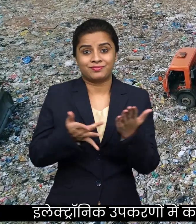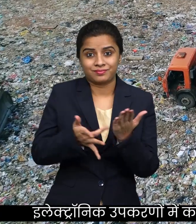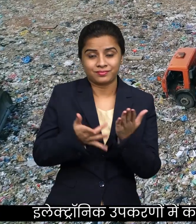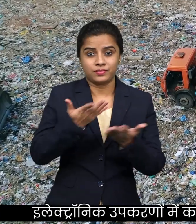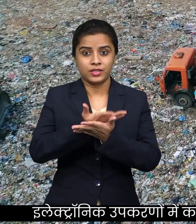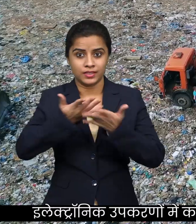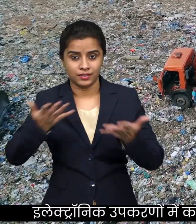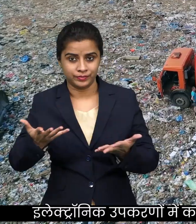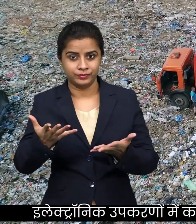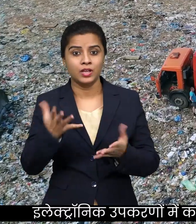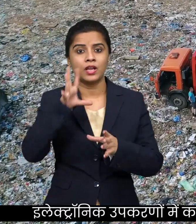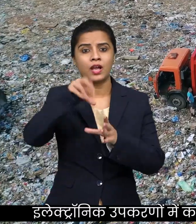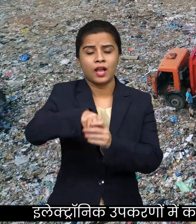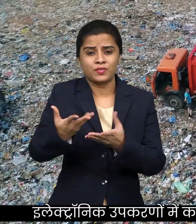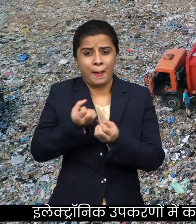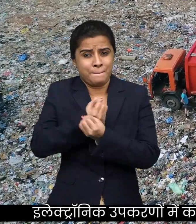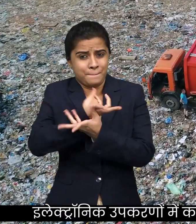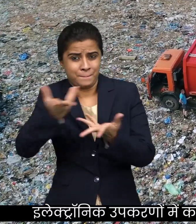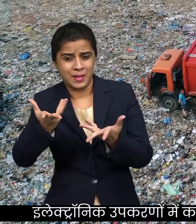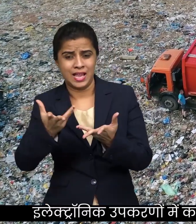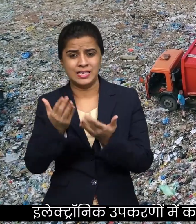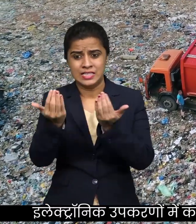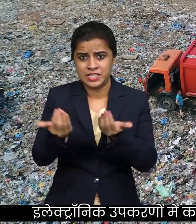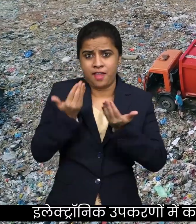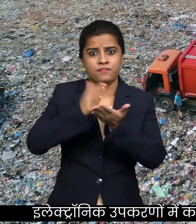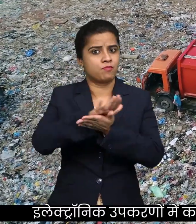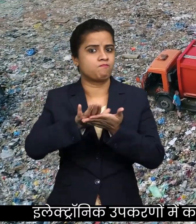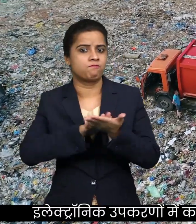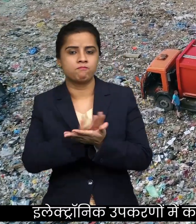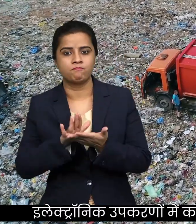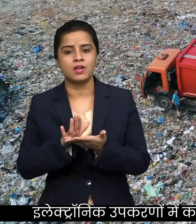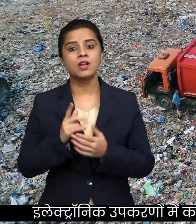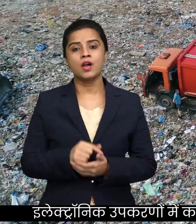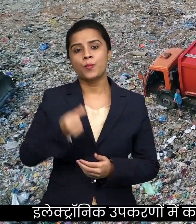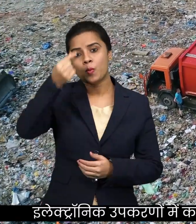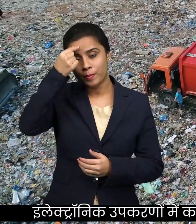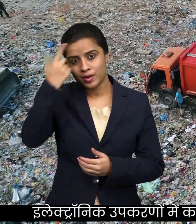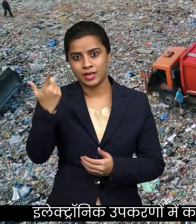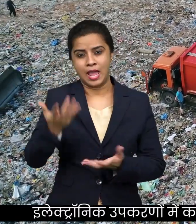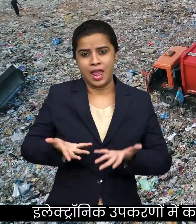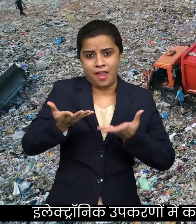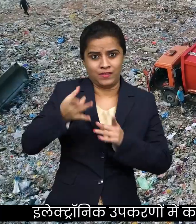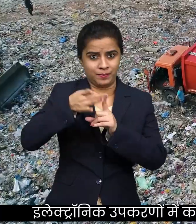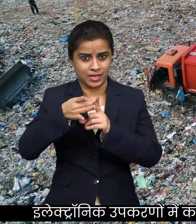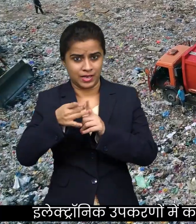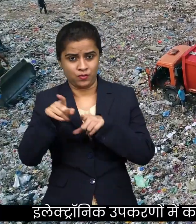इलेक्ट्रॉनिक उपकरणों में कई खतरनाक भारी धातुएं जैसे सीसा और कैडमियम होते हैं,